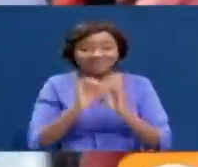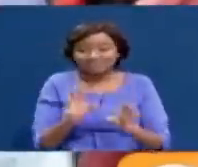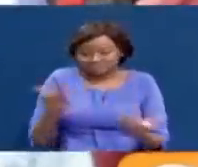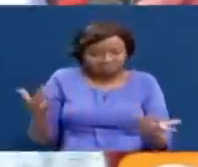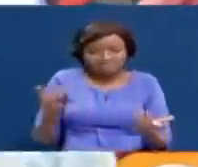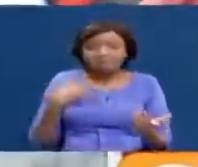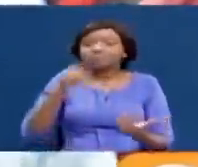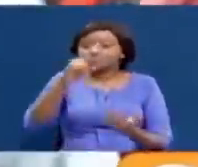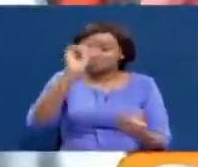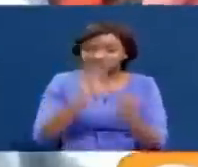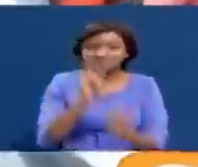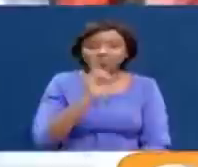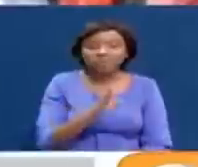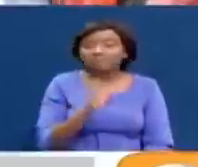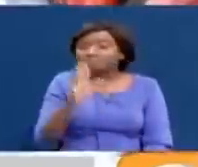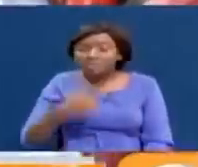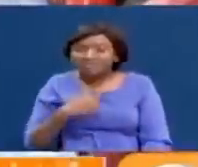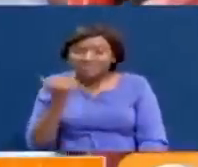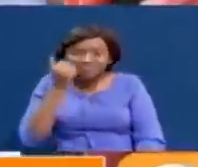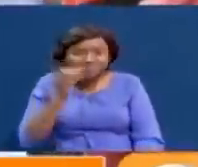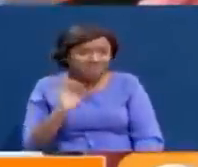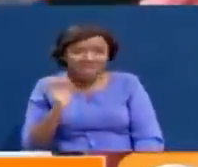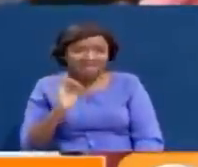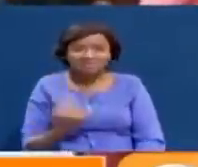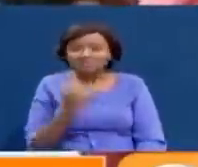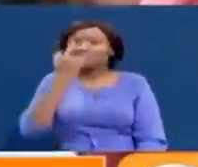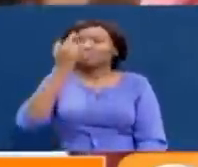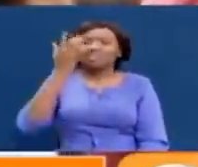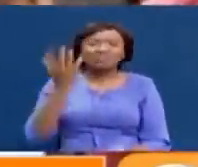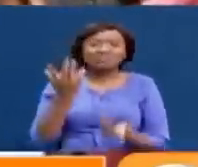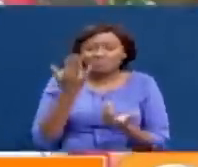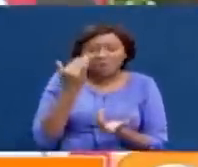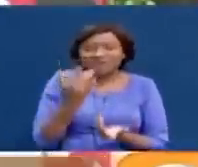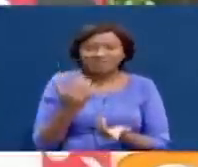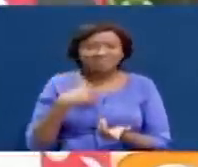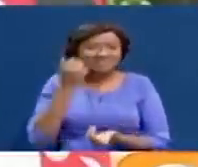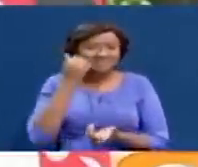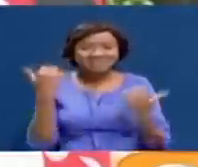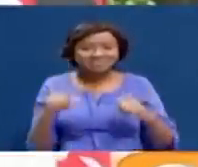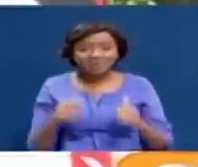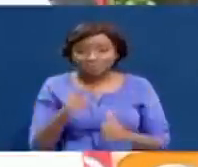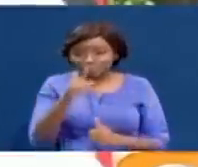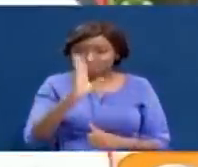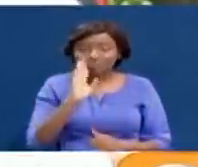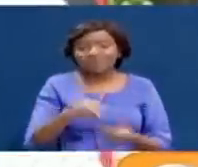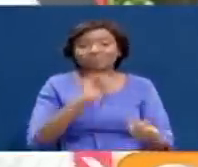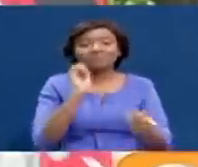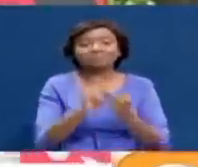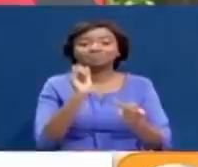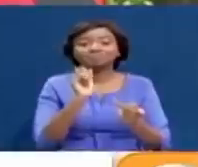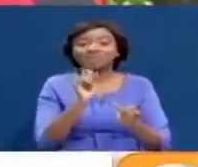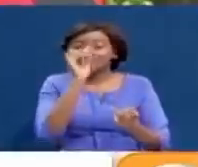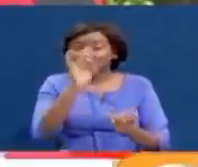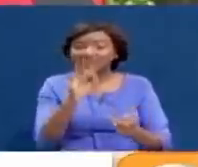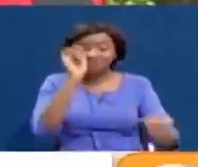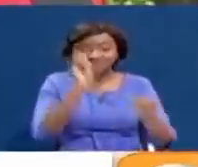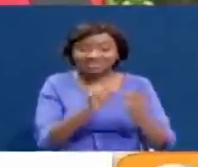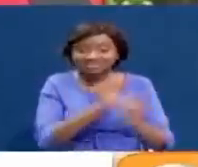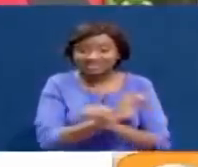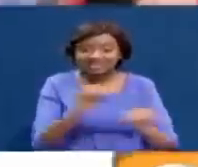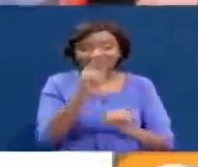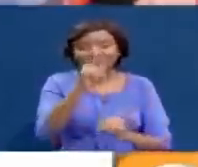nini? Mambo mwe utaningiza kidole paka katika ubongo wangu. Wewe nani nikujua hivyo? Mutapimwa. Na kama hamupimwi